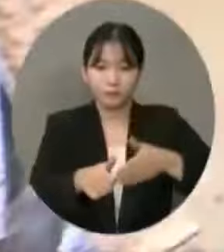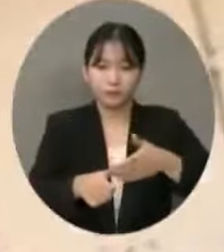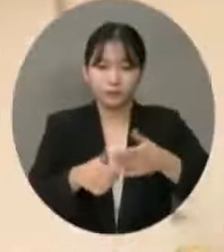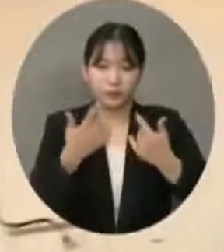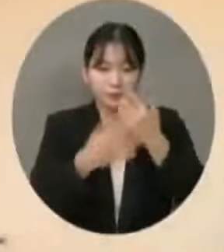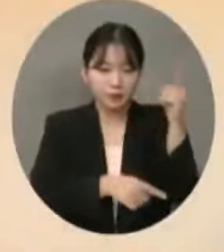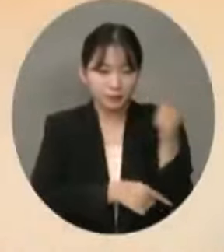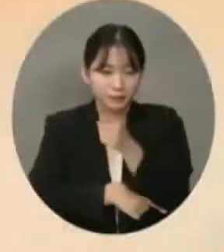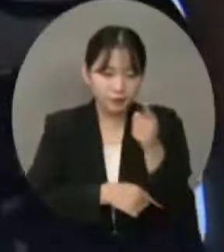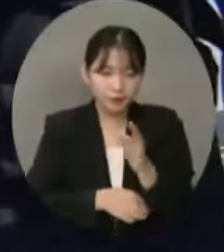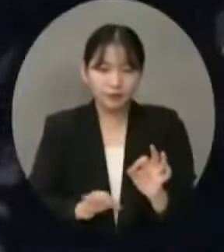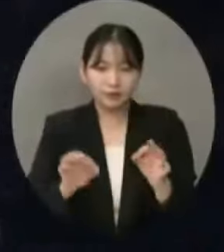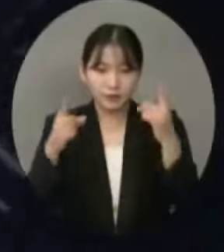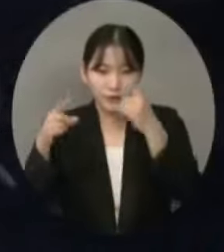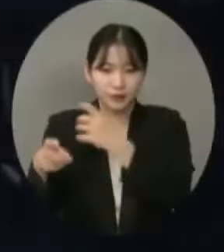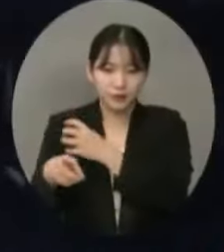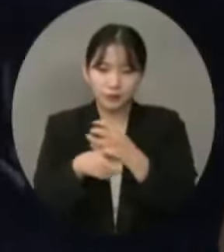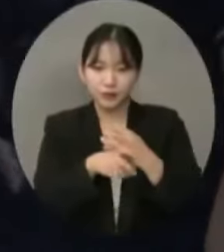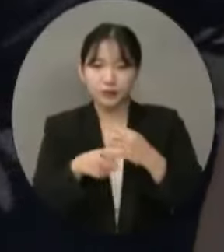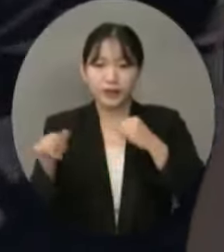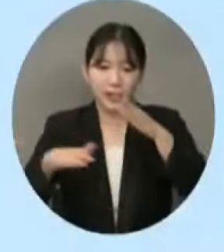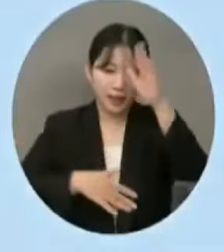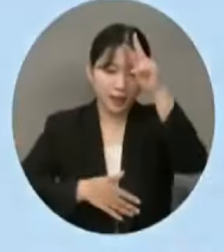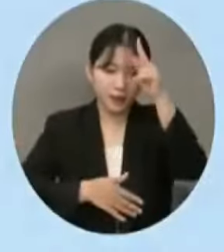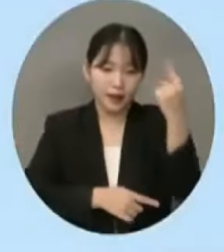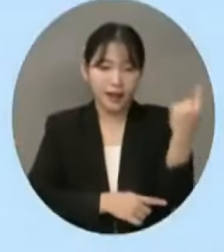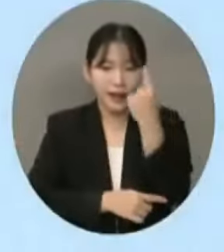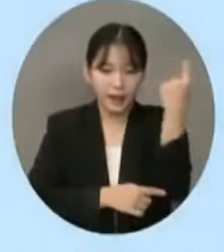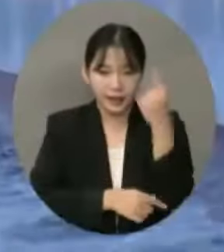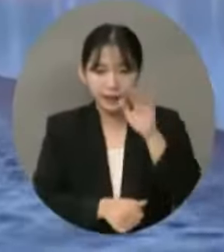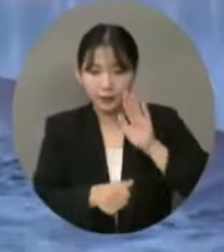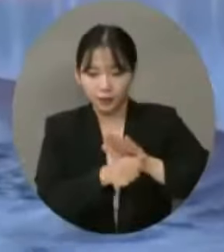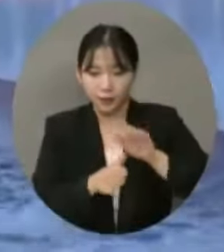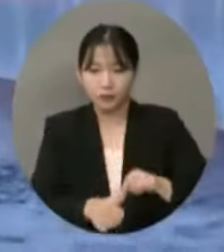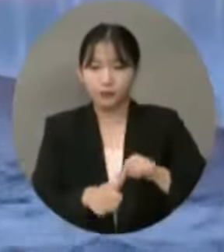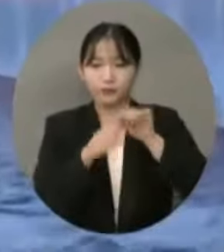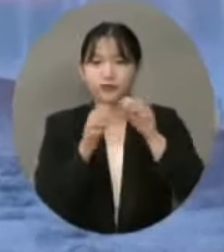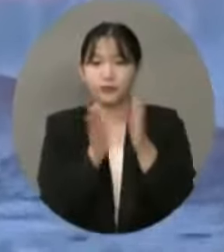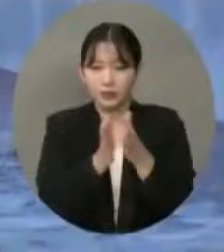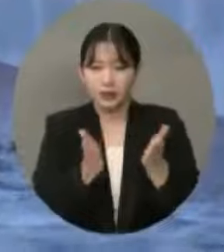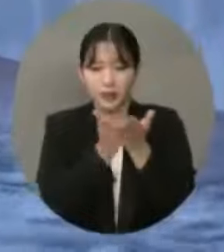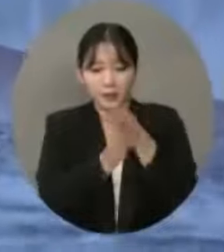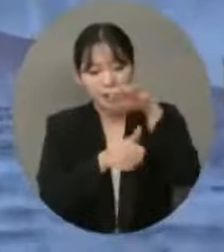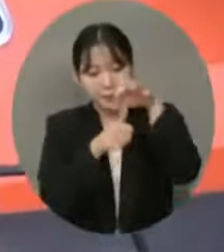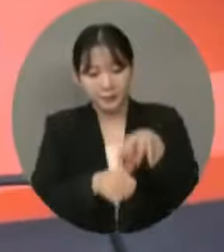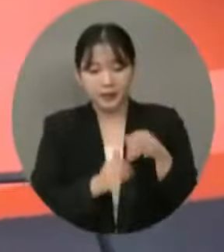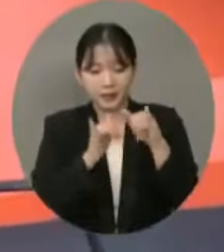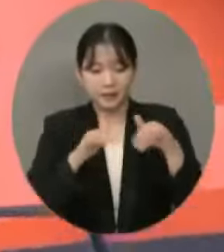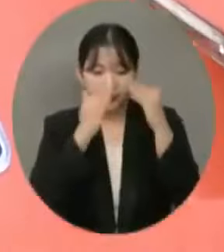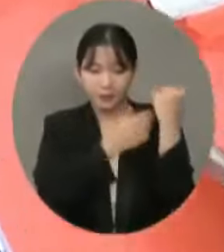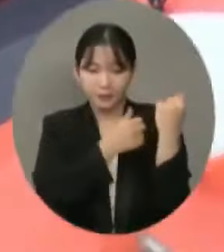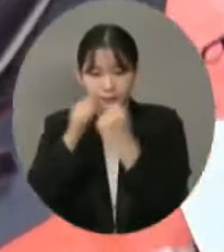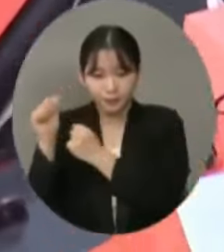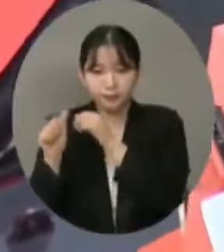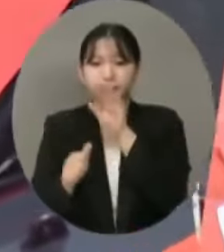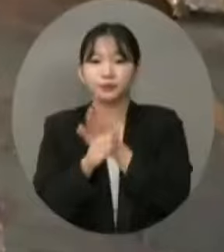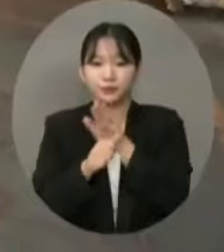진화 작업과 함께 출동한 해경은 헬기까지 동원해 구조에 나서고 선내에 갇힌 승객들도 모두